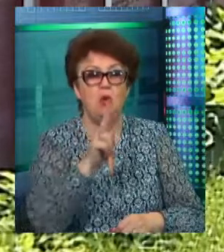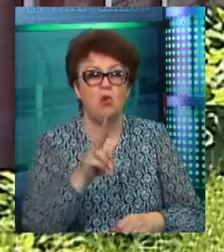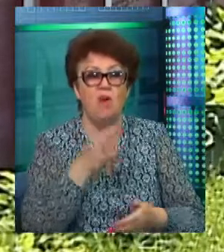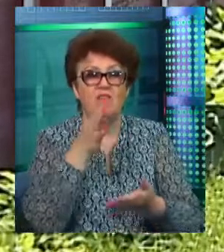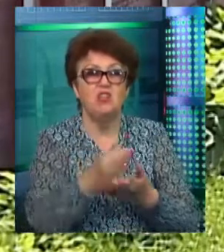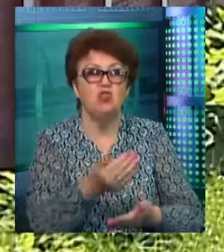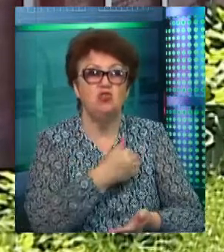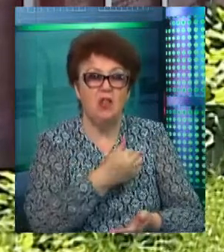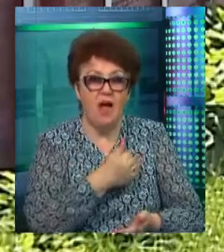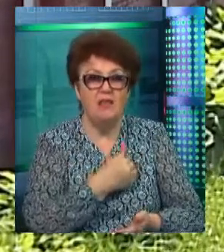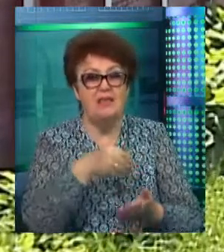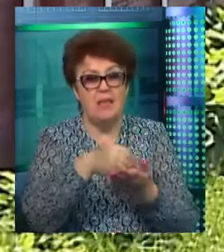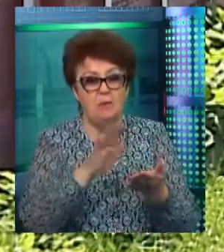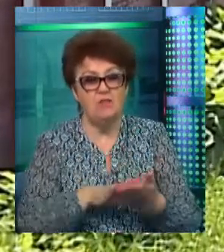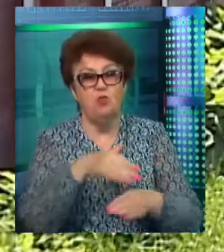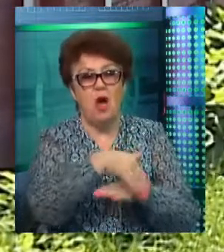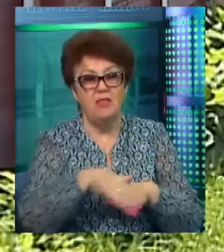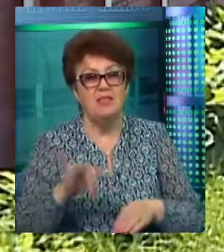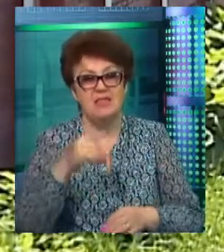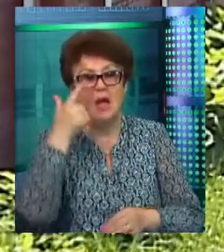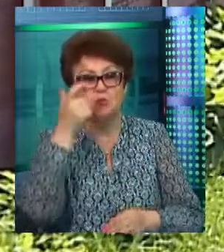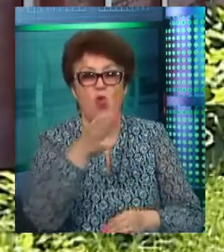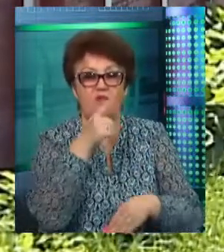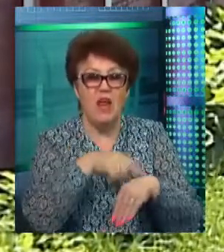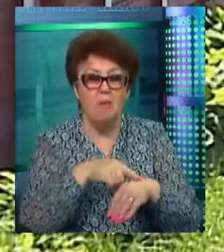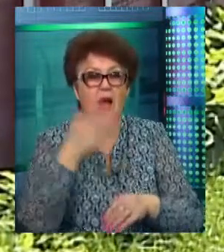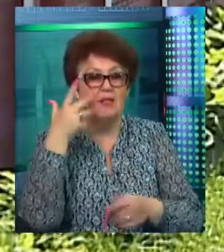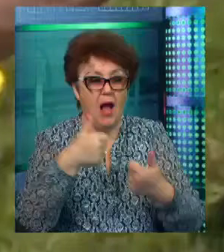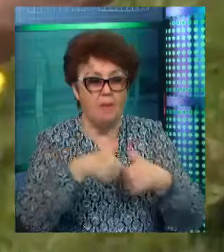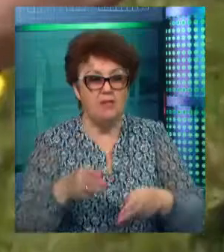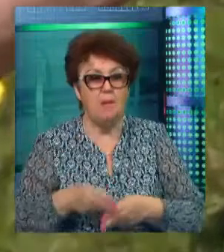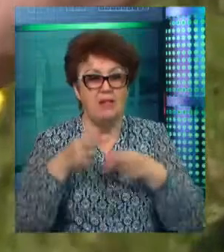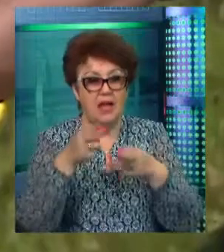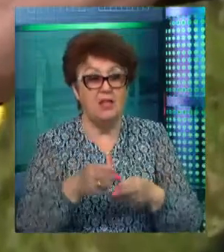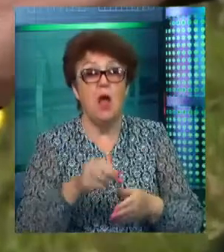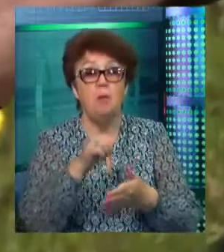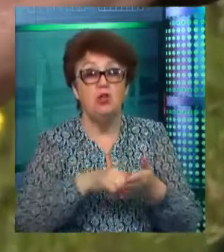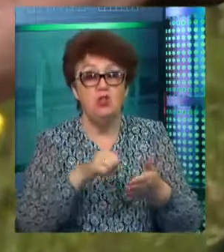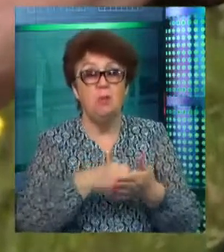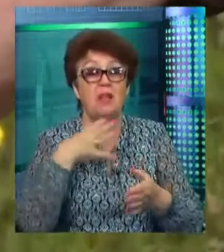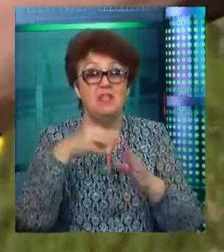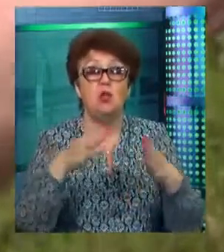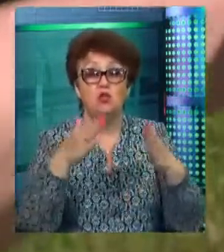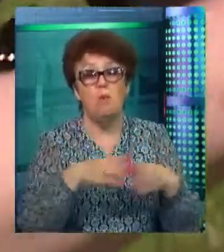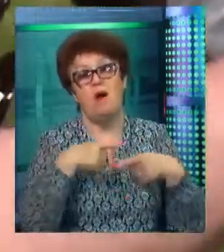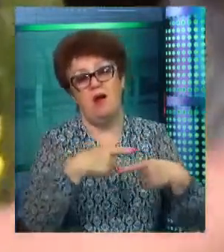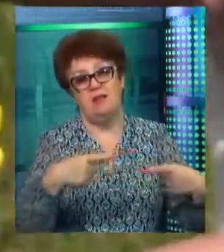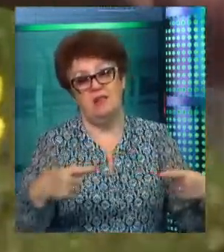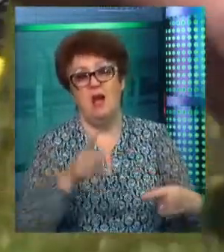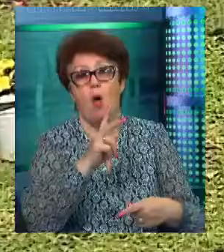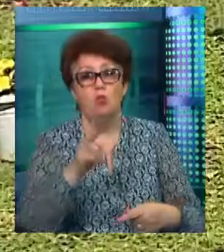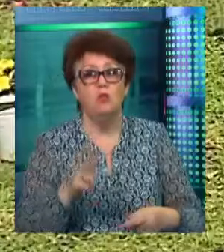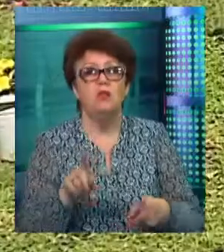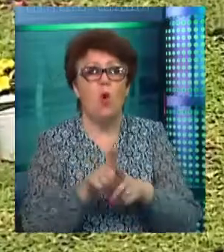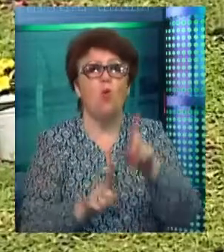желание записывают адрес и сообщают время когда комиссия подъедет причины проголосовать дома у всех разные кому то